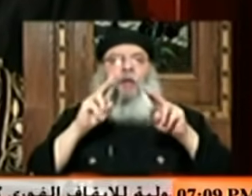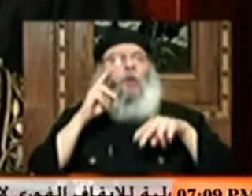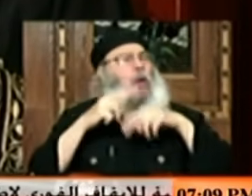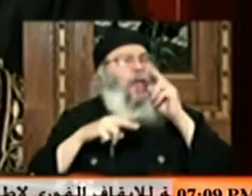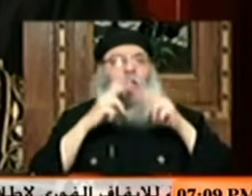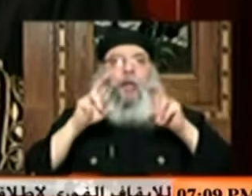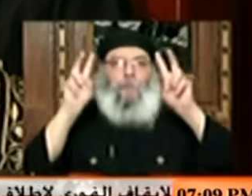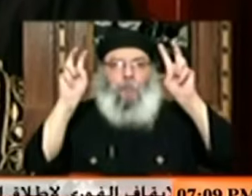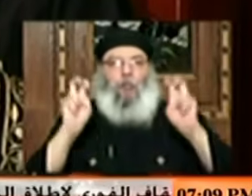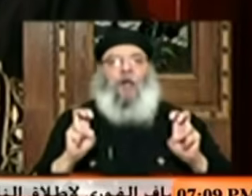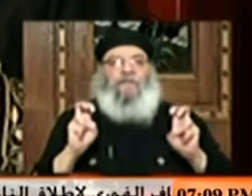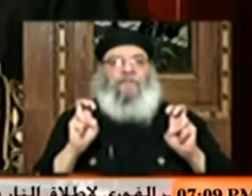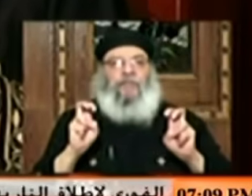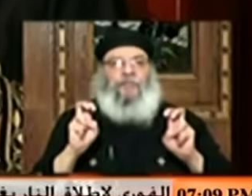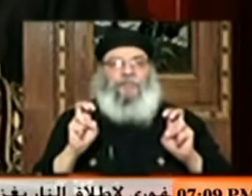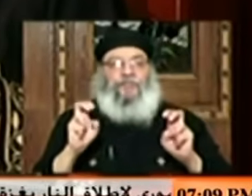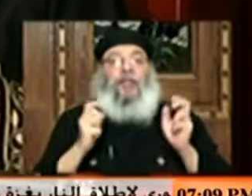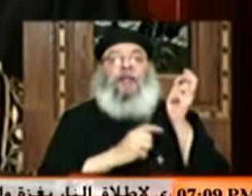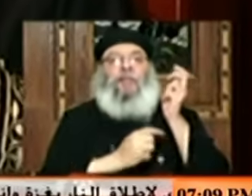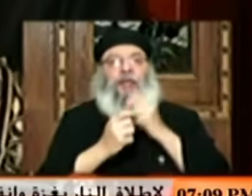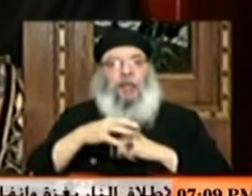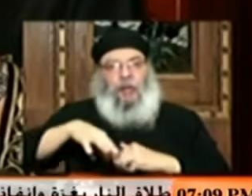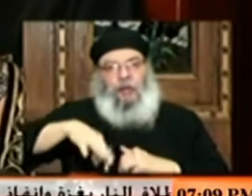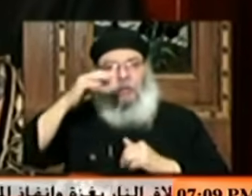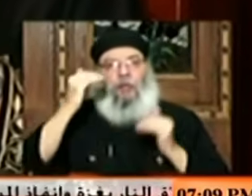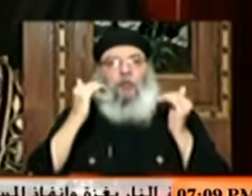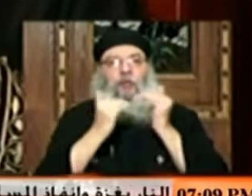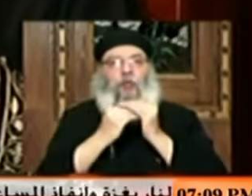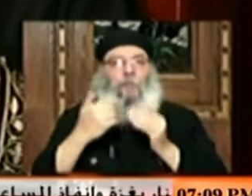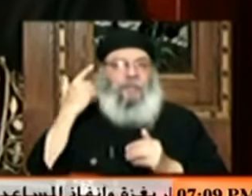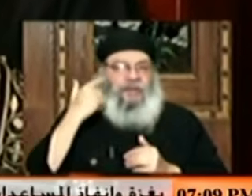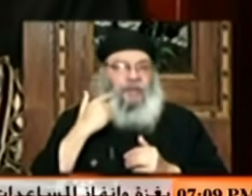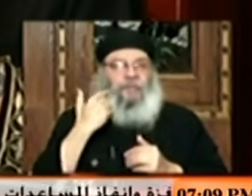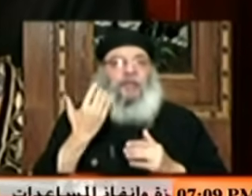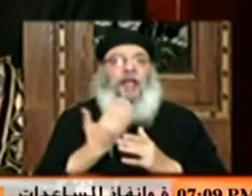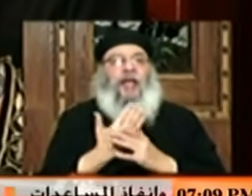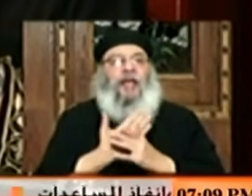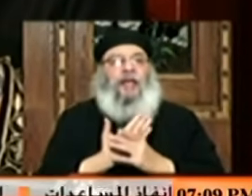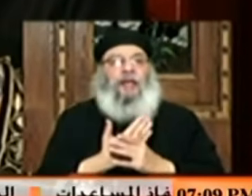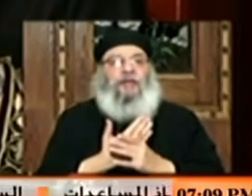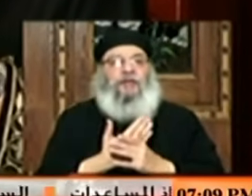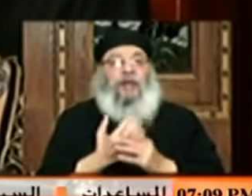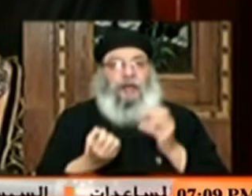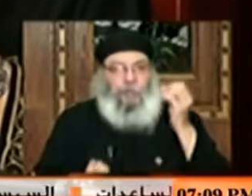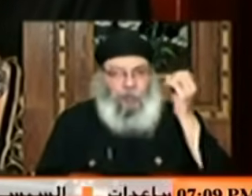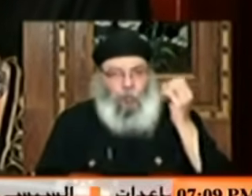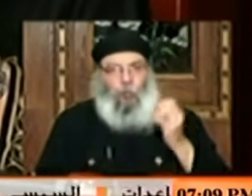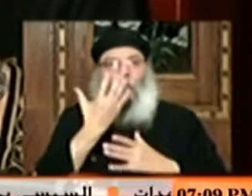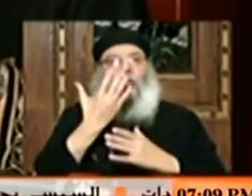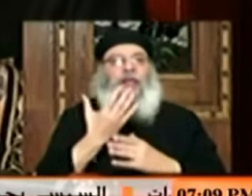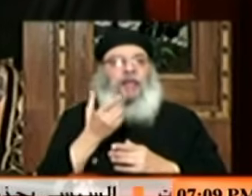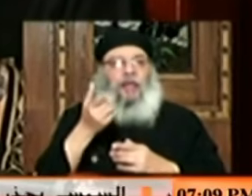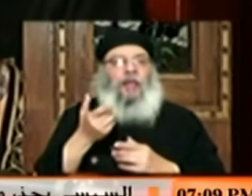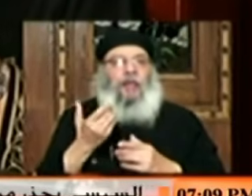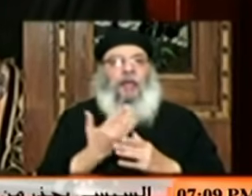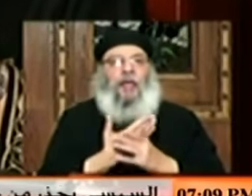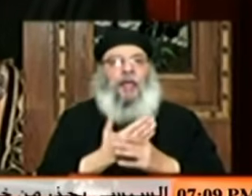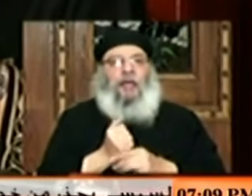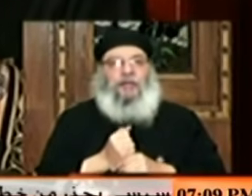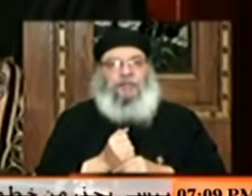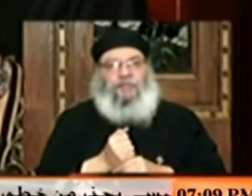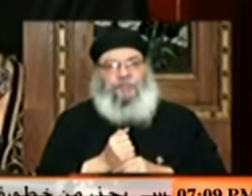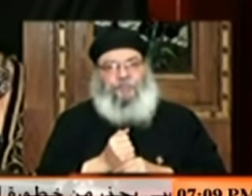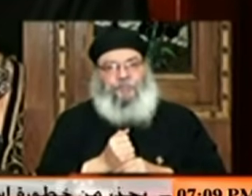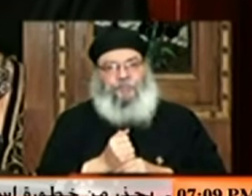اليهود المسيح اختار يوم سبت عشان يعمل فيها المعجزه دي او المعجزه دي من اجل